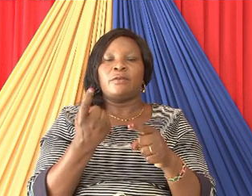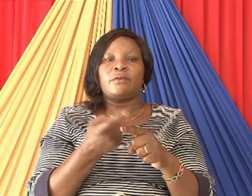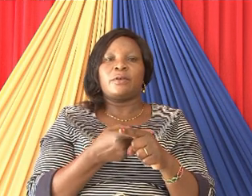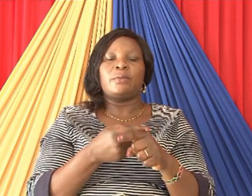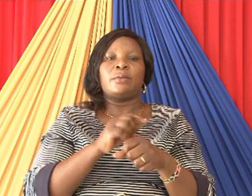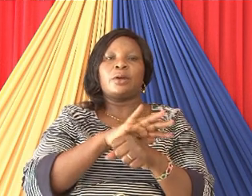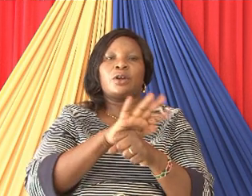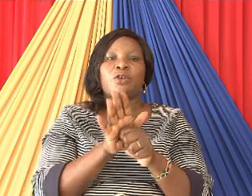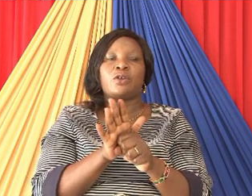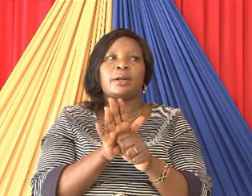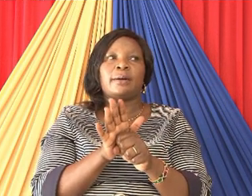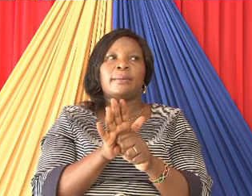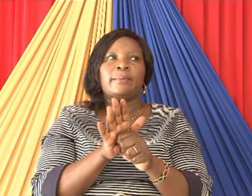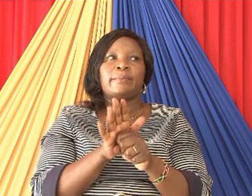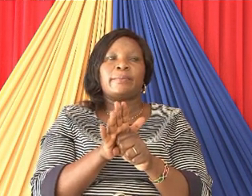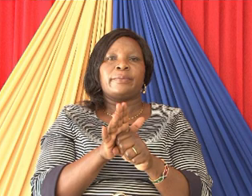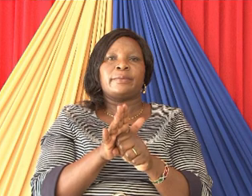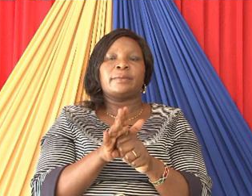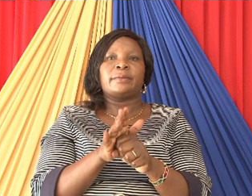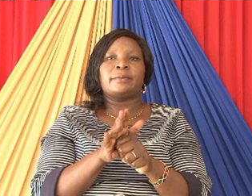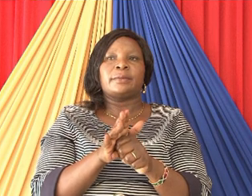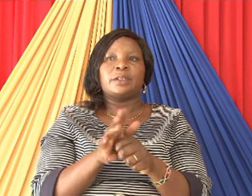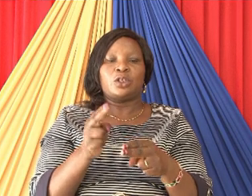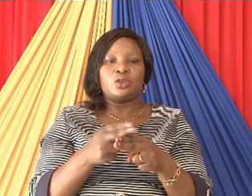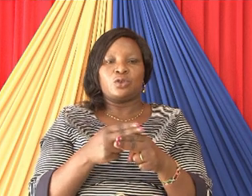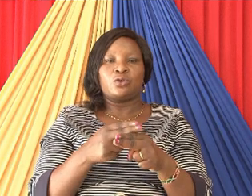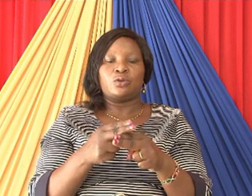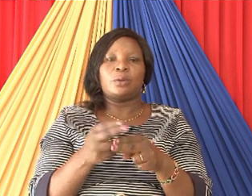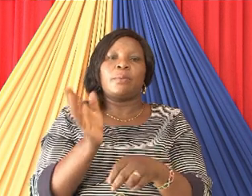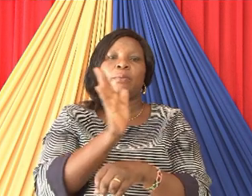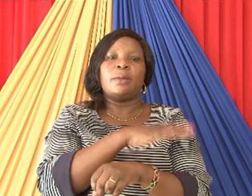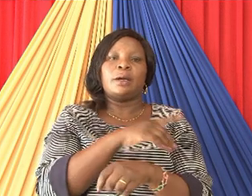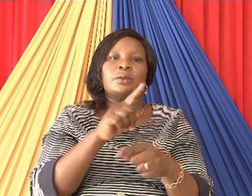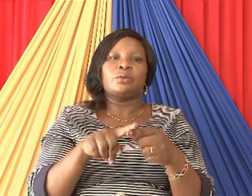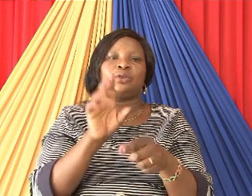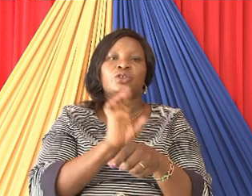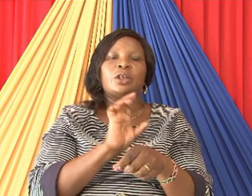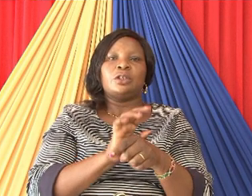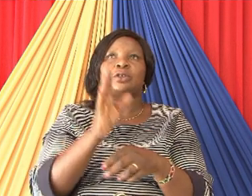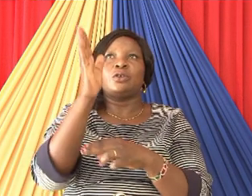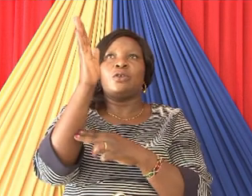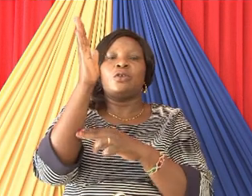COVID, na tutarajia kwamba hivi karibuni tutaweza kurejea kanisani. God bless